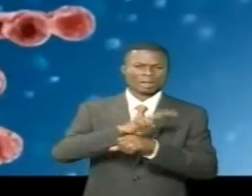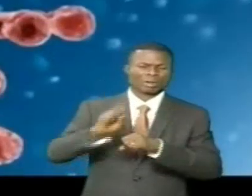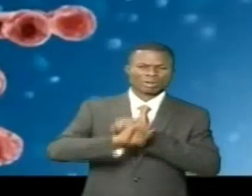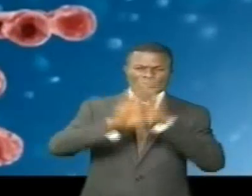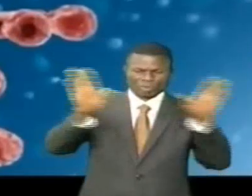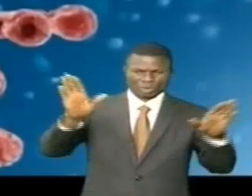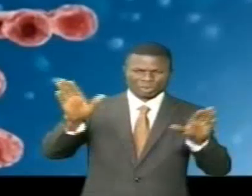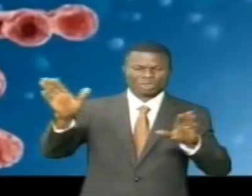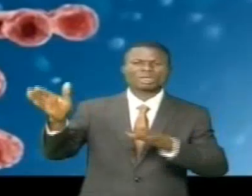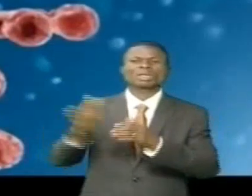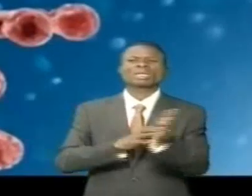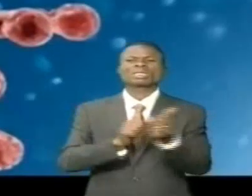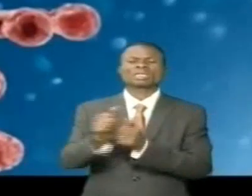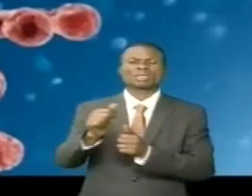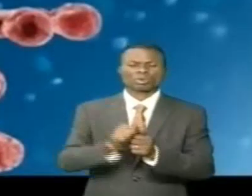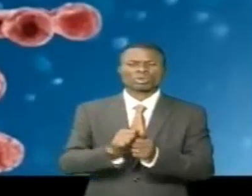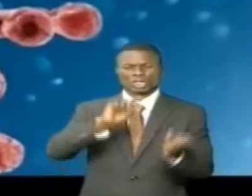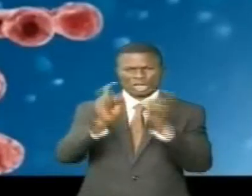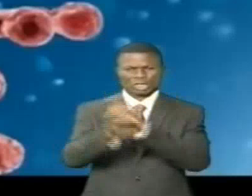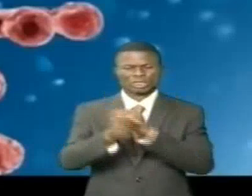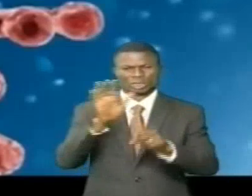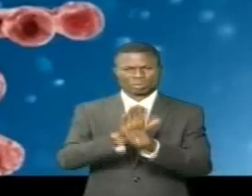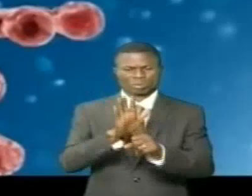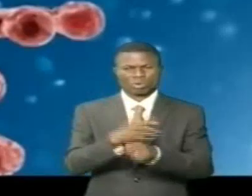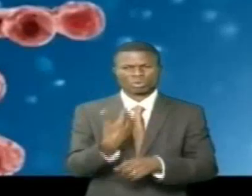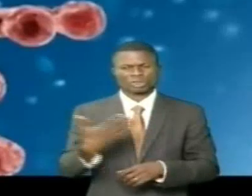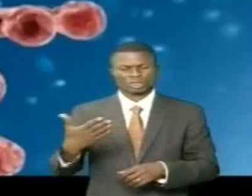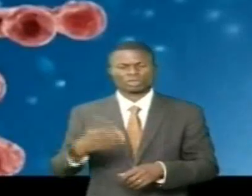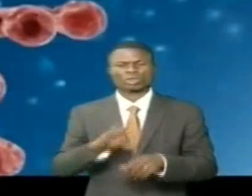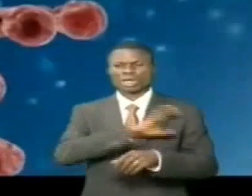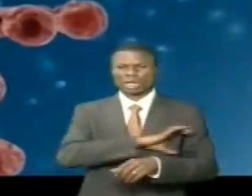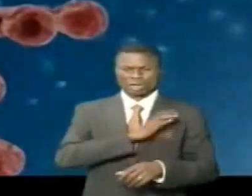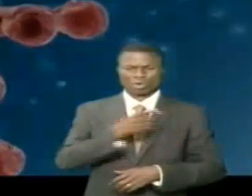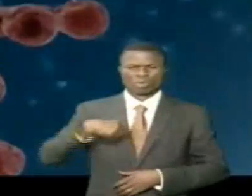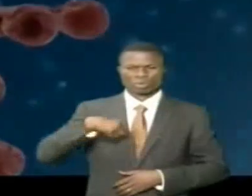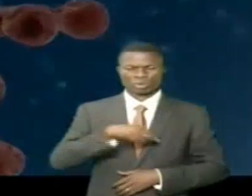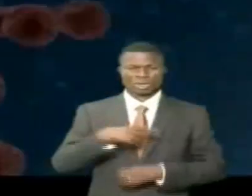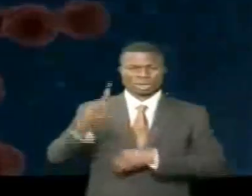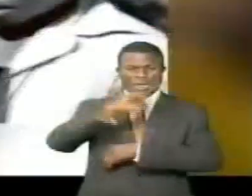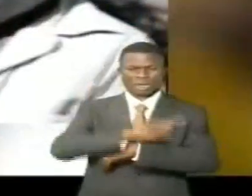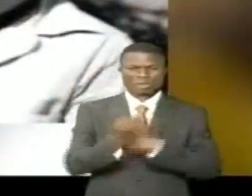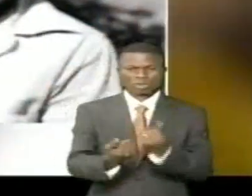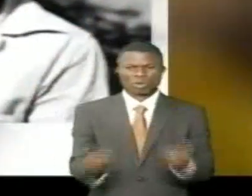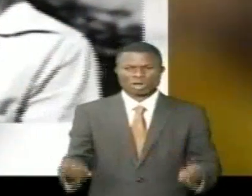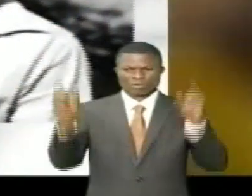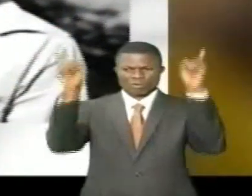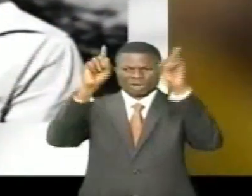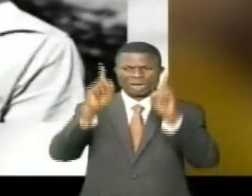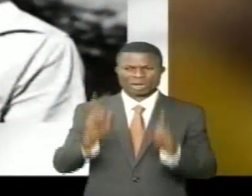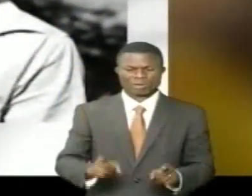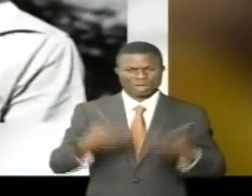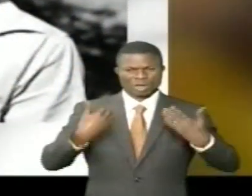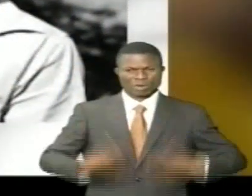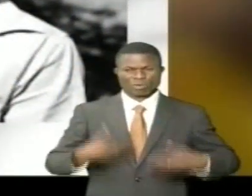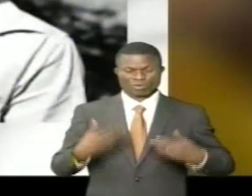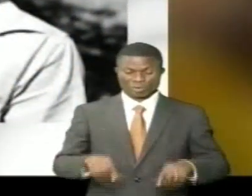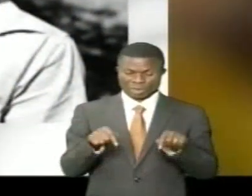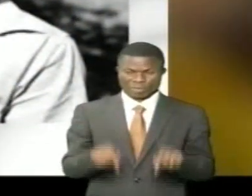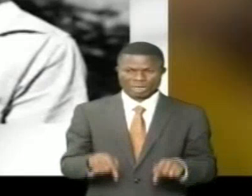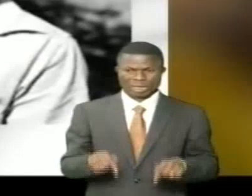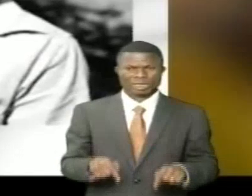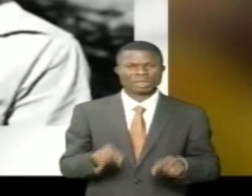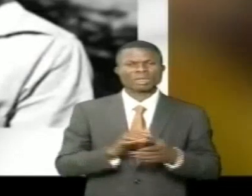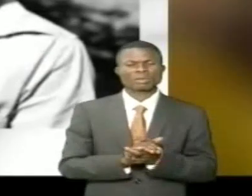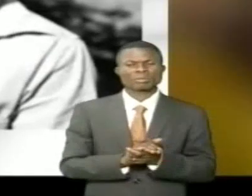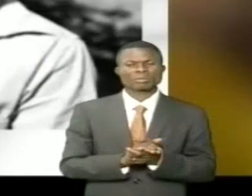coronavirus nous oblige à modifier plusieurs de nos habitudes. La journée de l'enfant africain est célébrée au moment où,